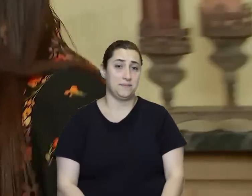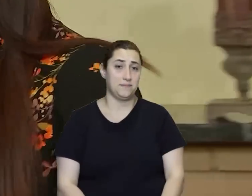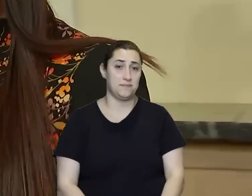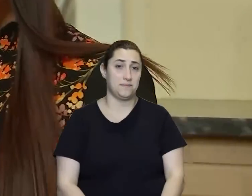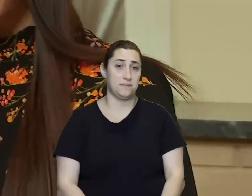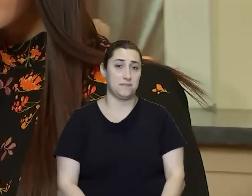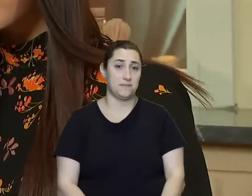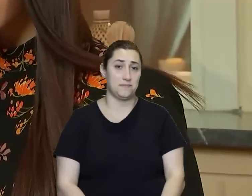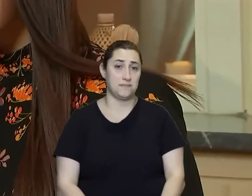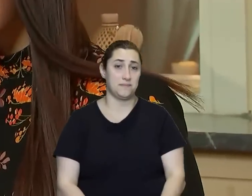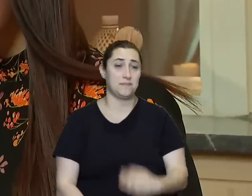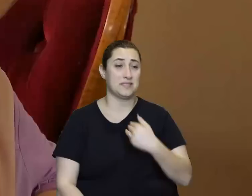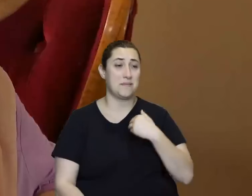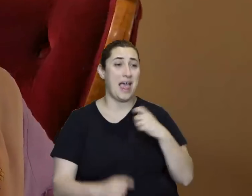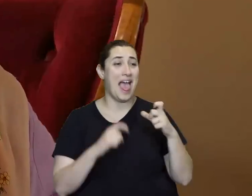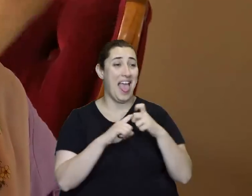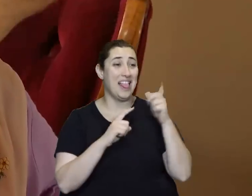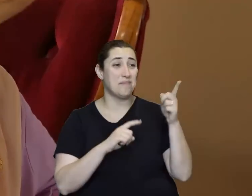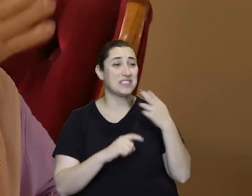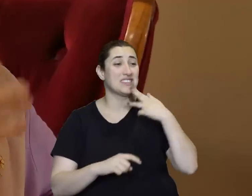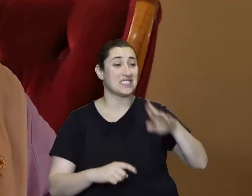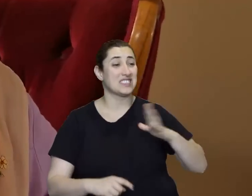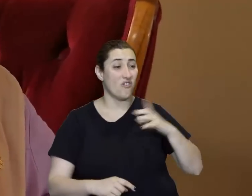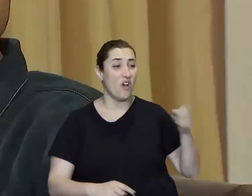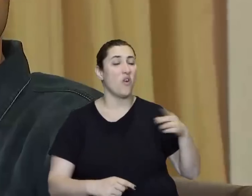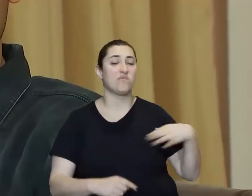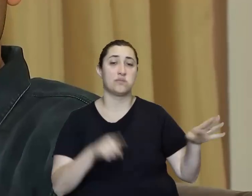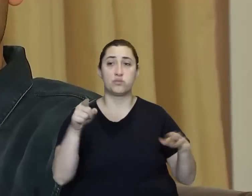Bizim Elmas'ın sanat mezunu kızı varken bu kıza saplandı.